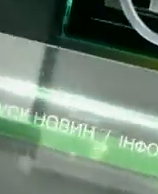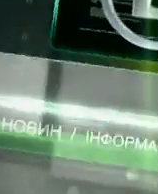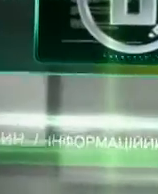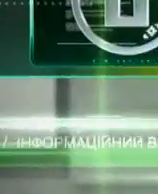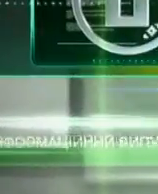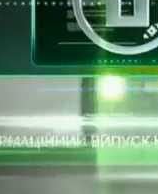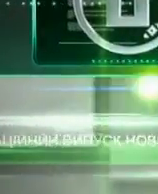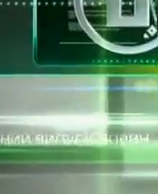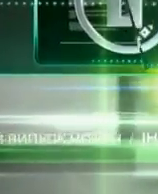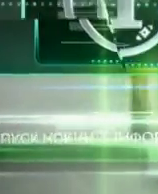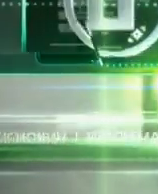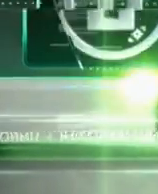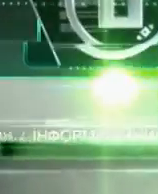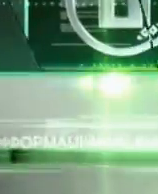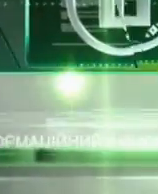Музика